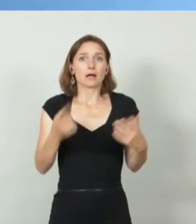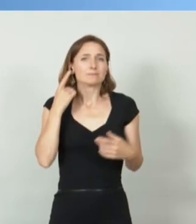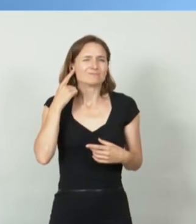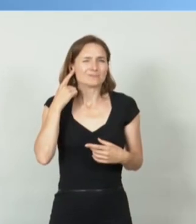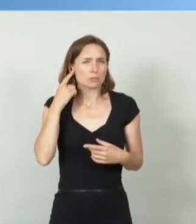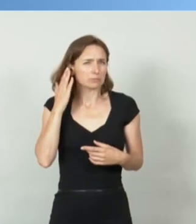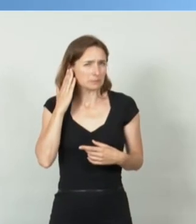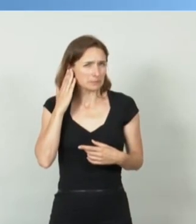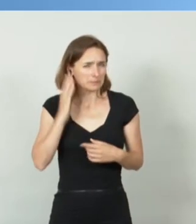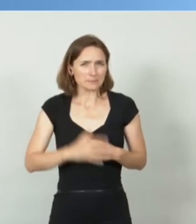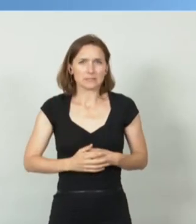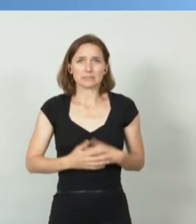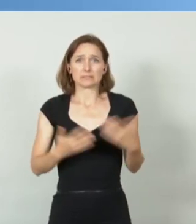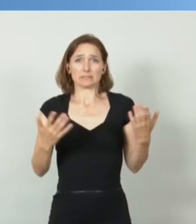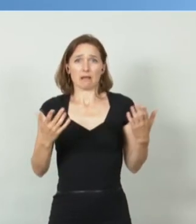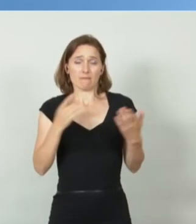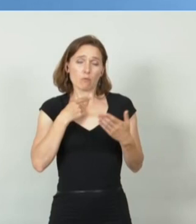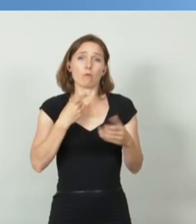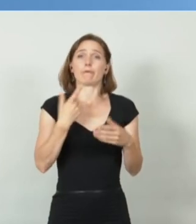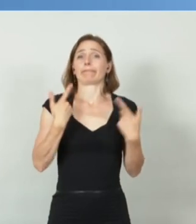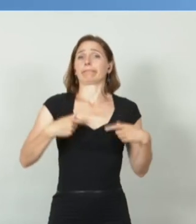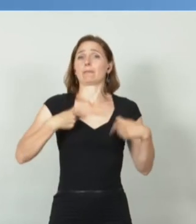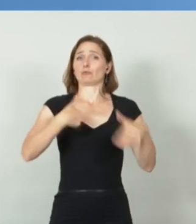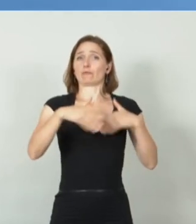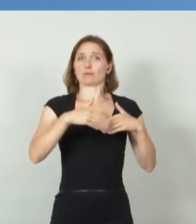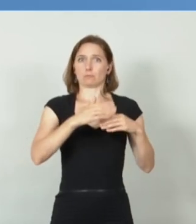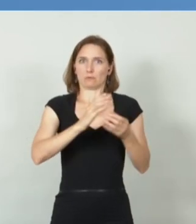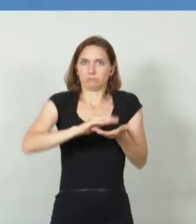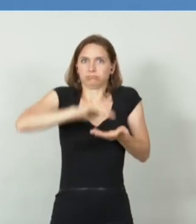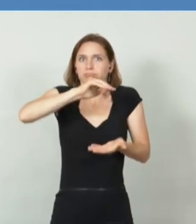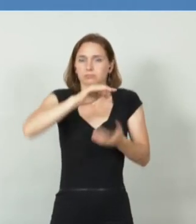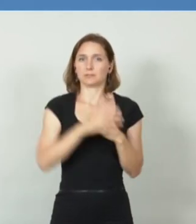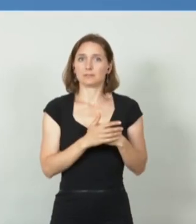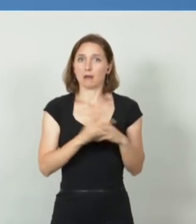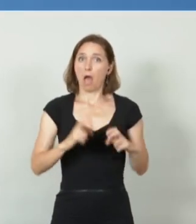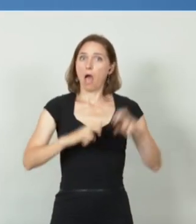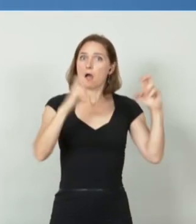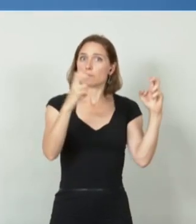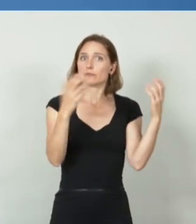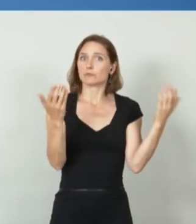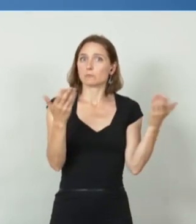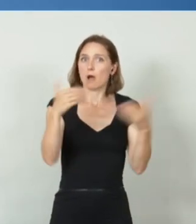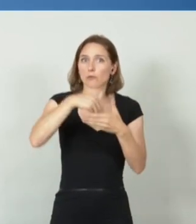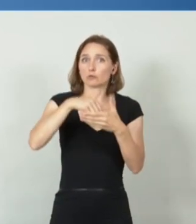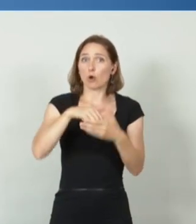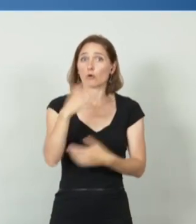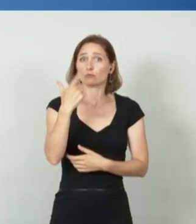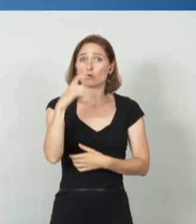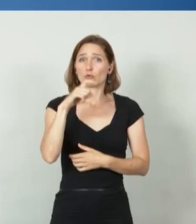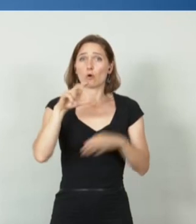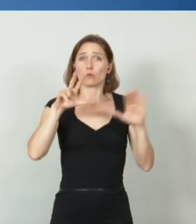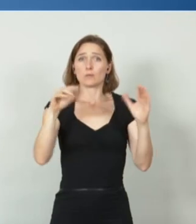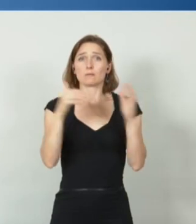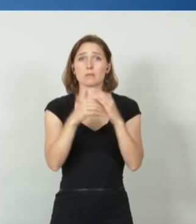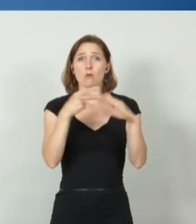fondement supplémentaires parmi les principales augmentations on retrouve plus du 108 plus de 108.000 euros liés à